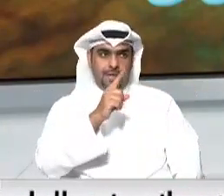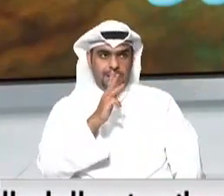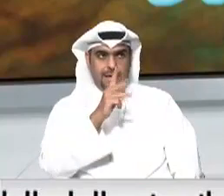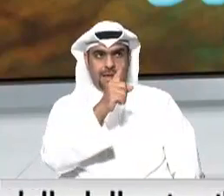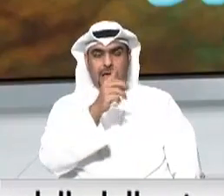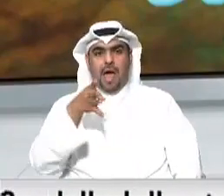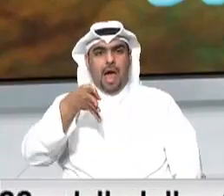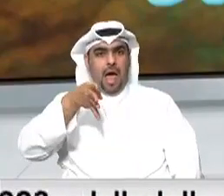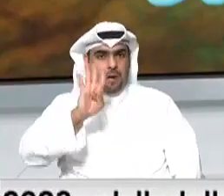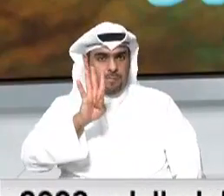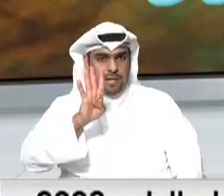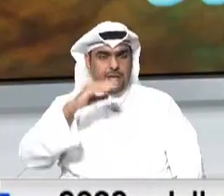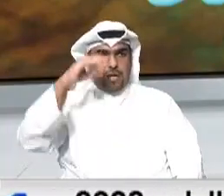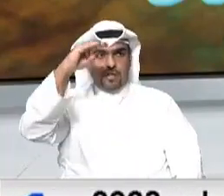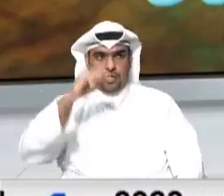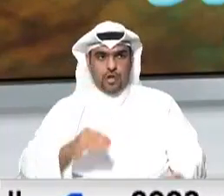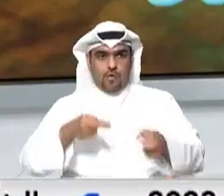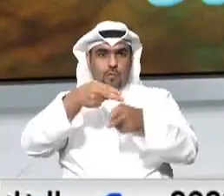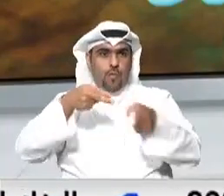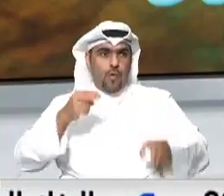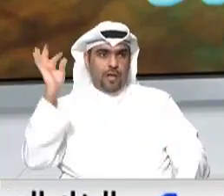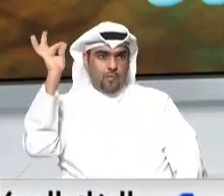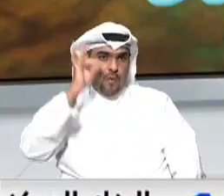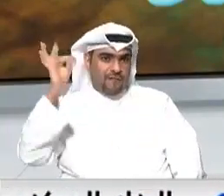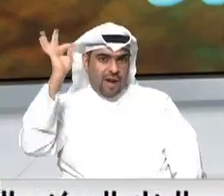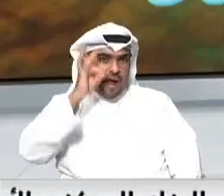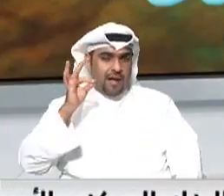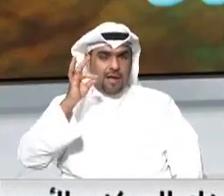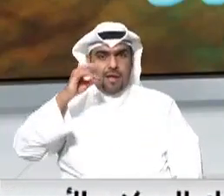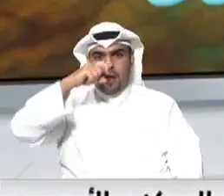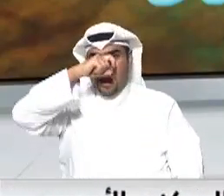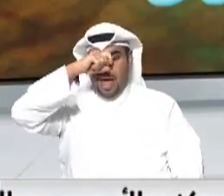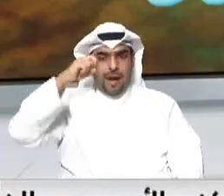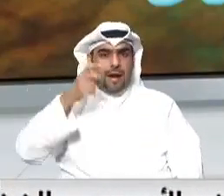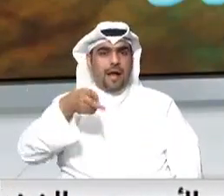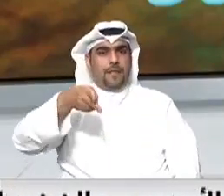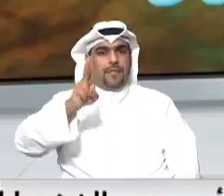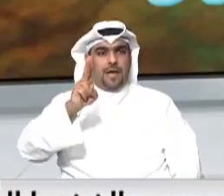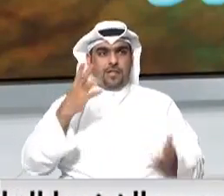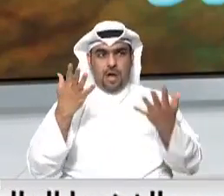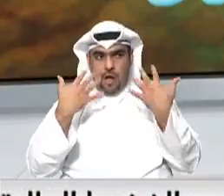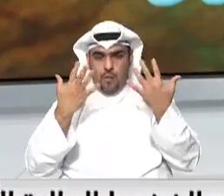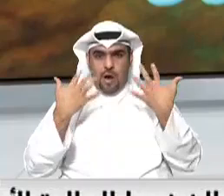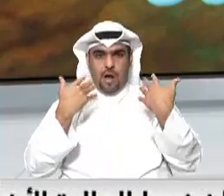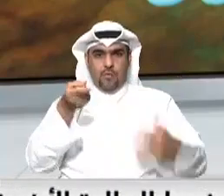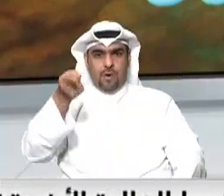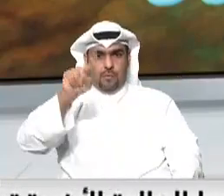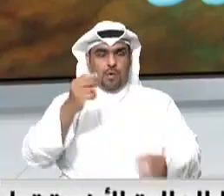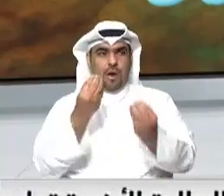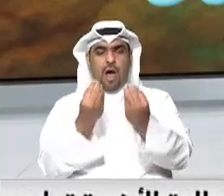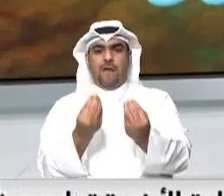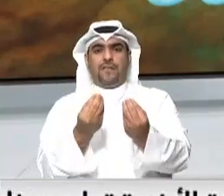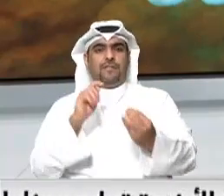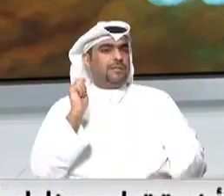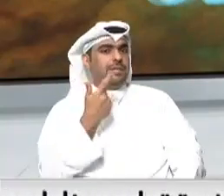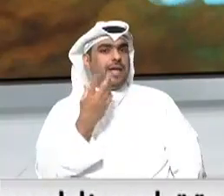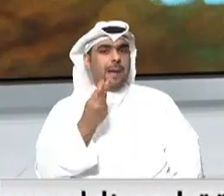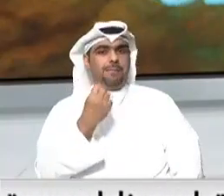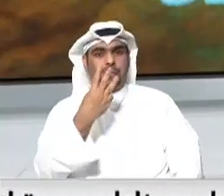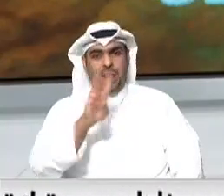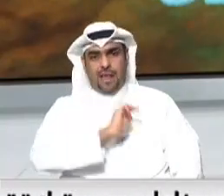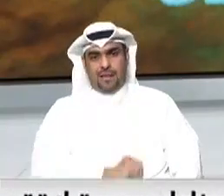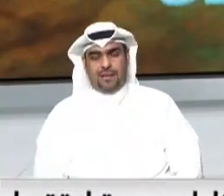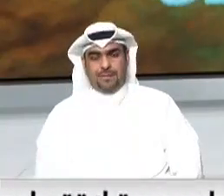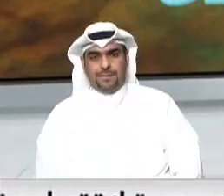12 درجه مئويه بشكل عام الرياح شماليه غربيه خفيفه لو معتدله السرعه من 10 الى 30 كيلو متر في الساعه